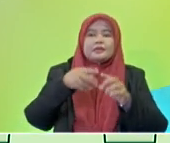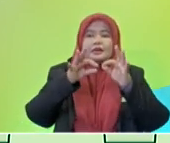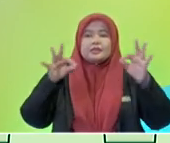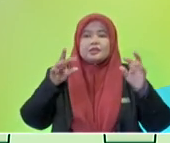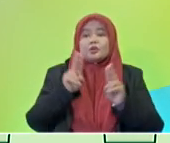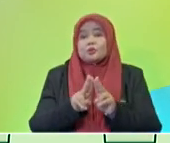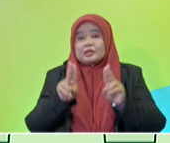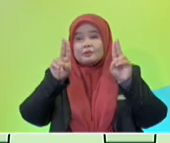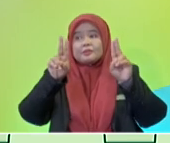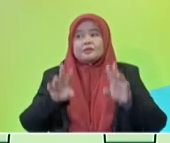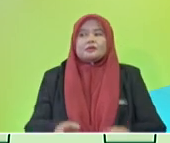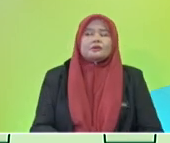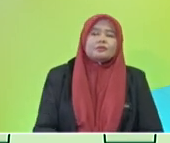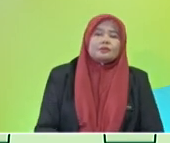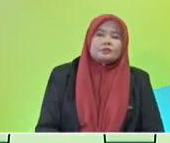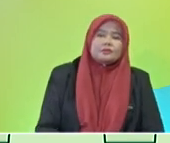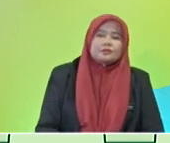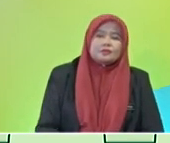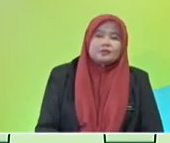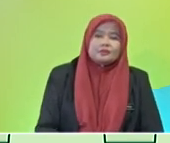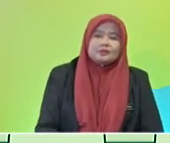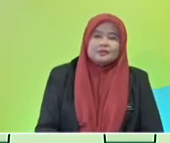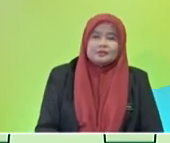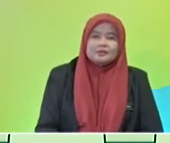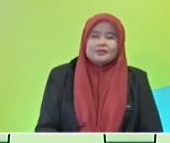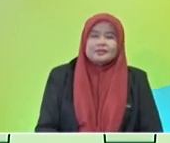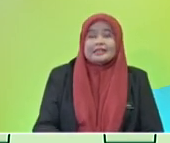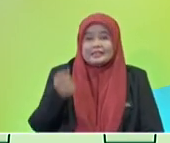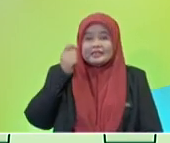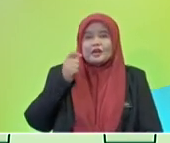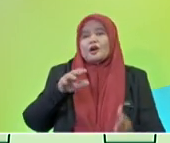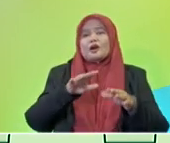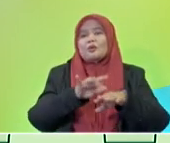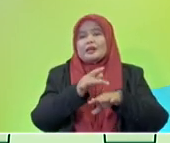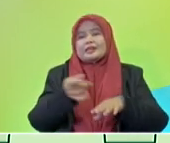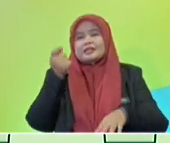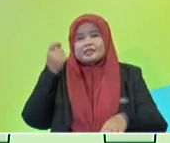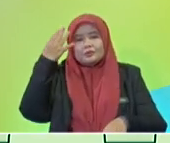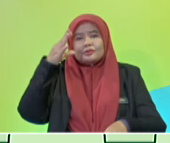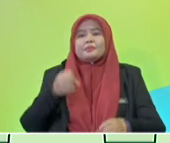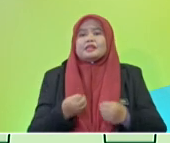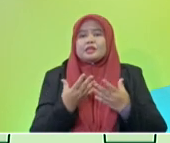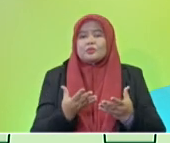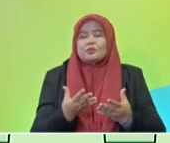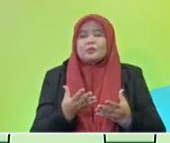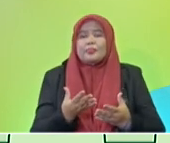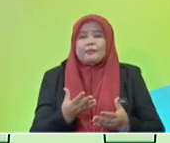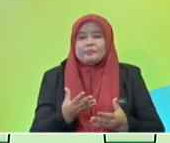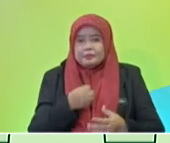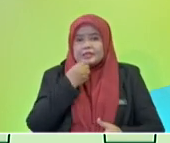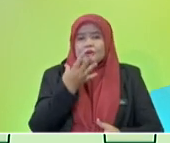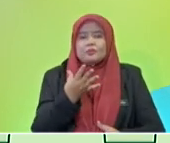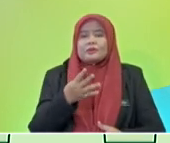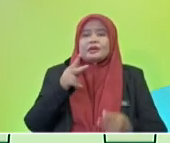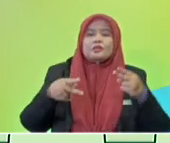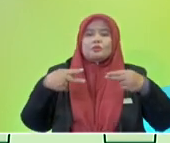ya menunjukkan huraian kepada ayat utama tadi awalawal tadi Cikgu dah bagi tahu sebenarnya kata hubung ini adalah